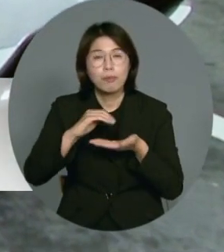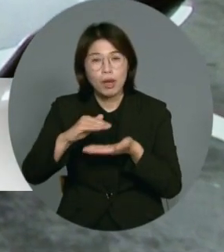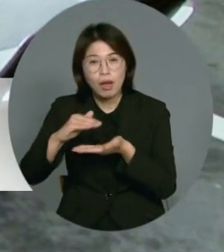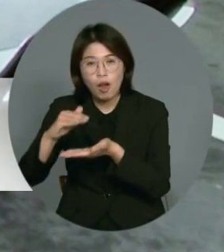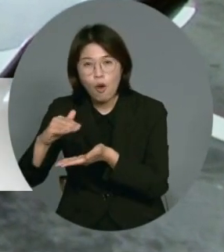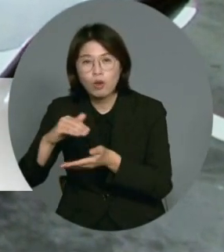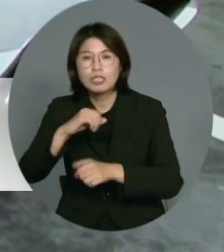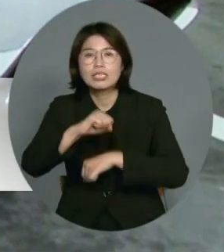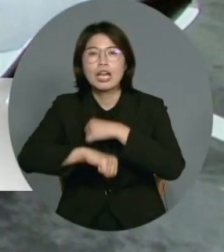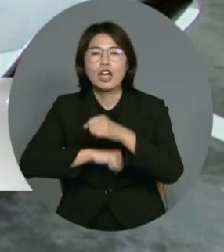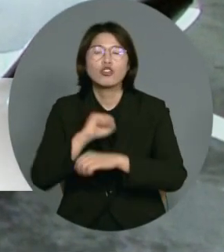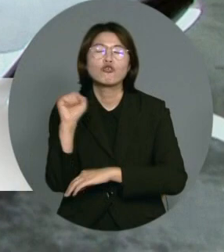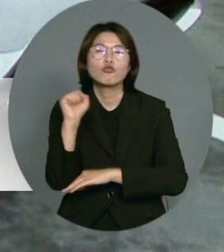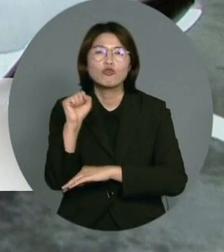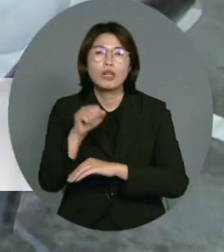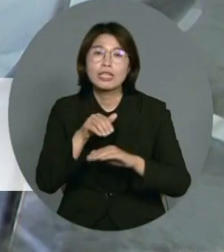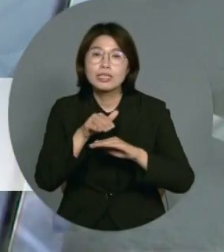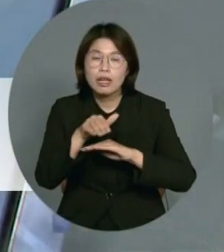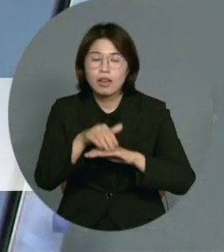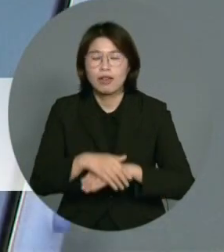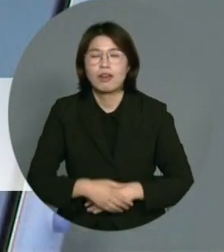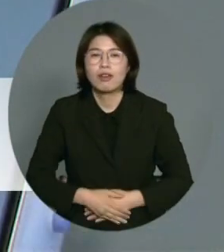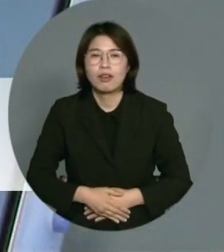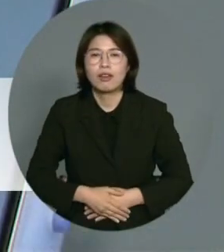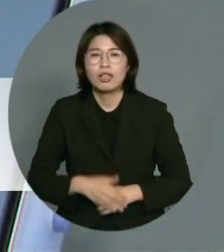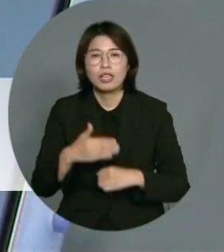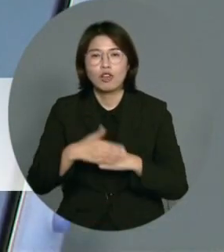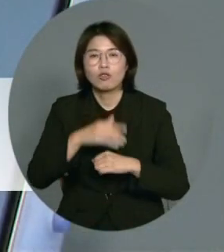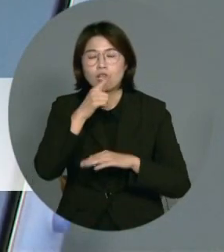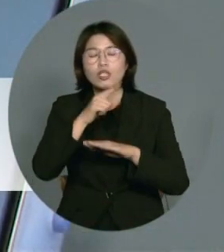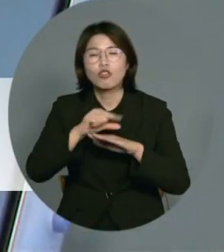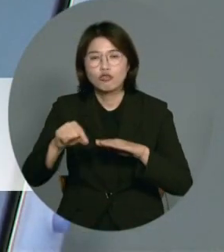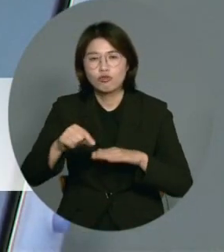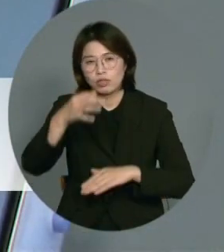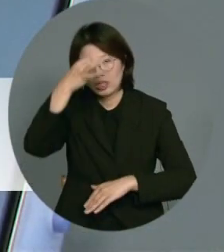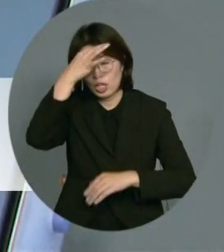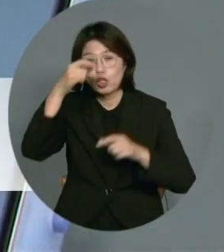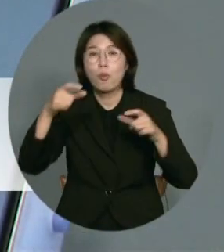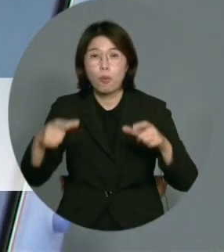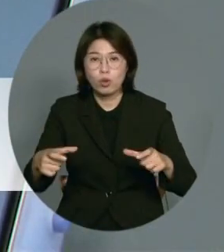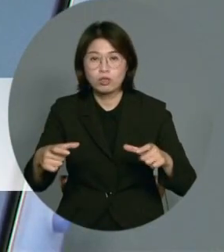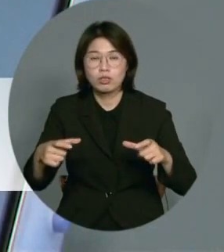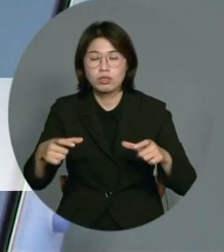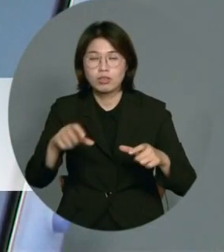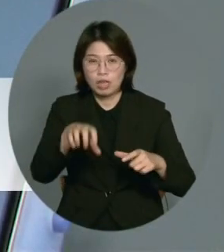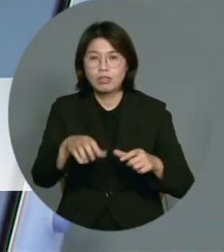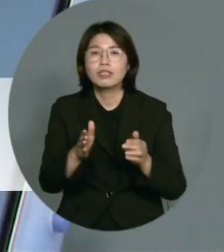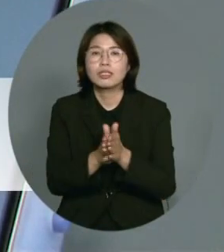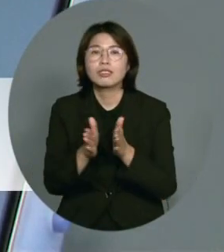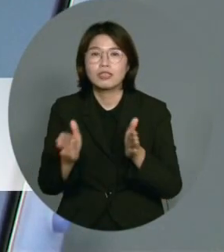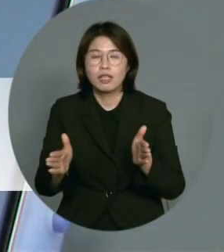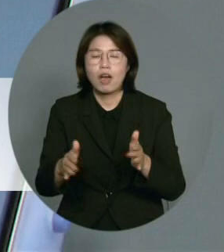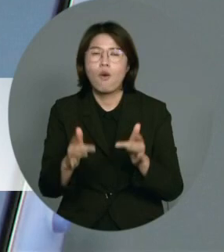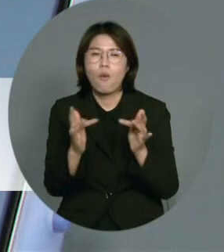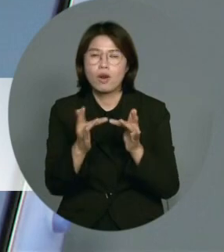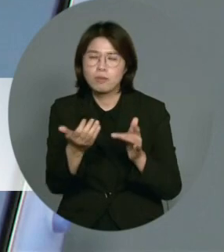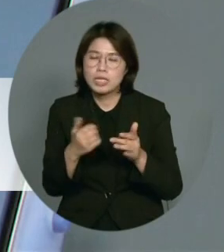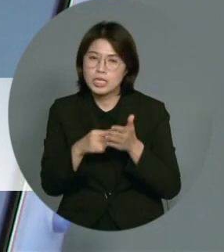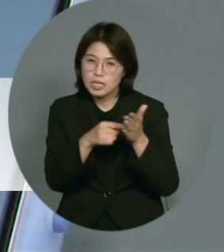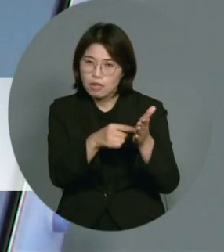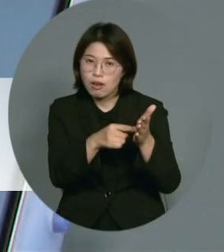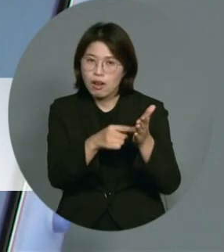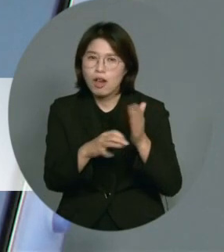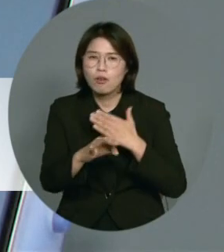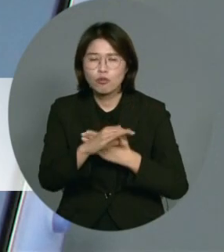배송하는 자율주행 모빌리티 서비스인데요. 대구 달성군 테크노폴리스에서 시작했습니다. 온라인으로 미리